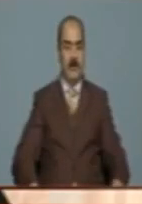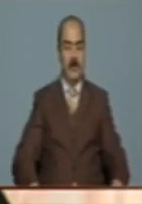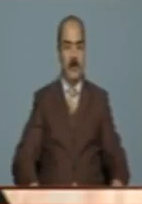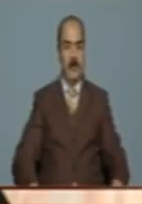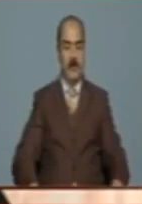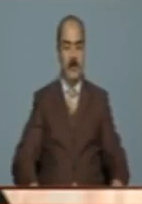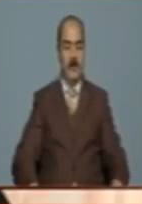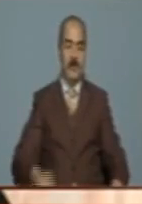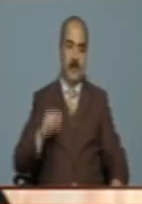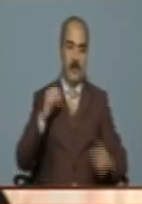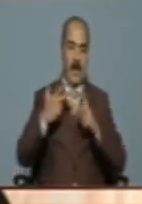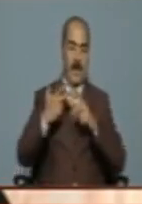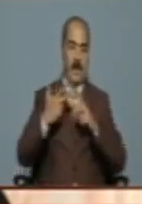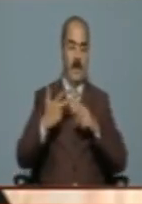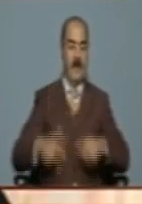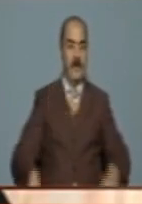ثالثا،